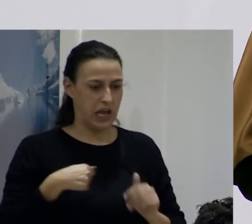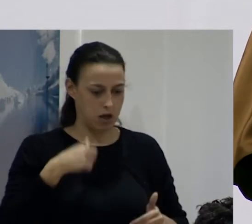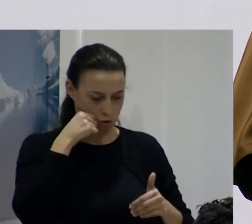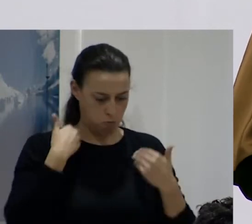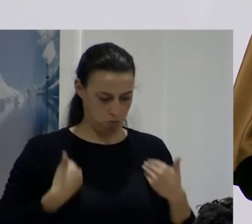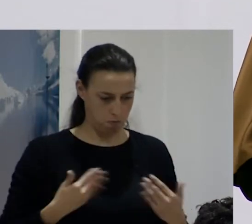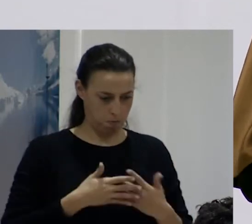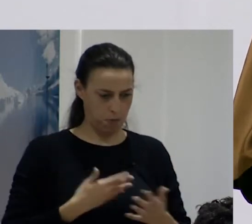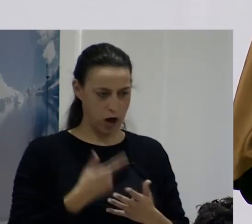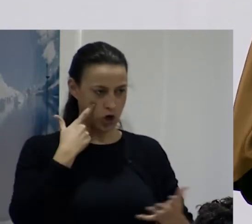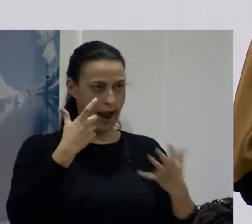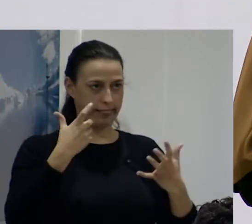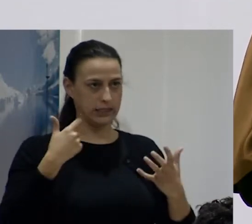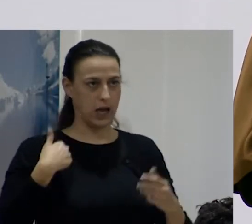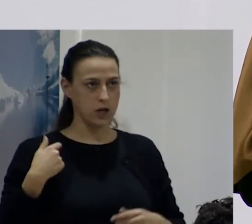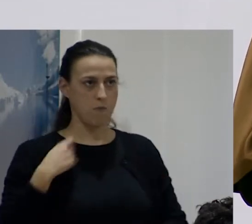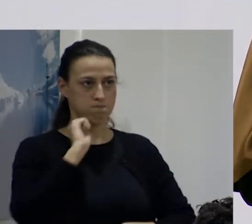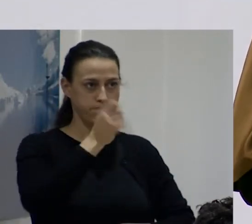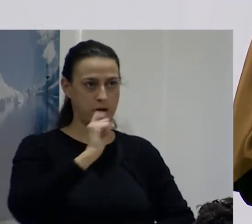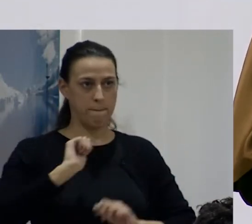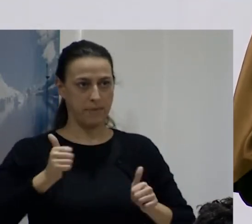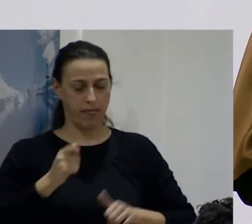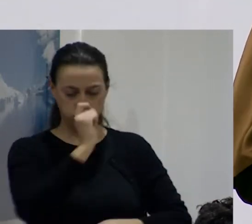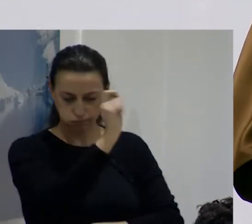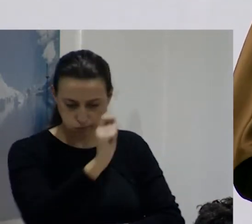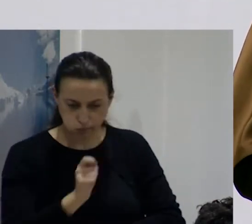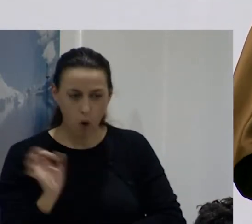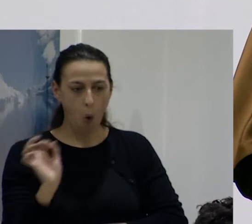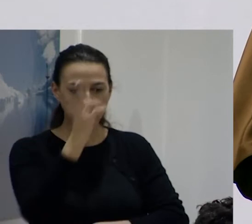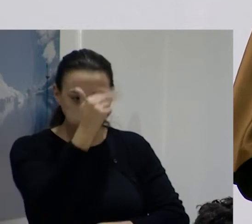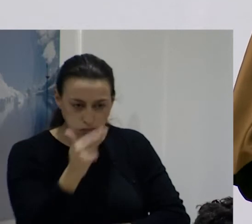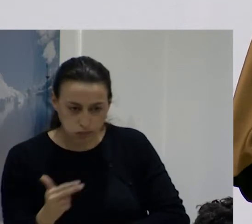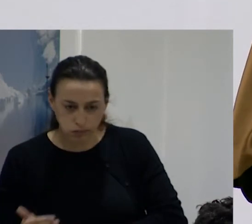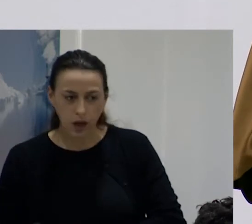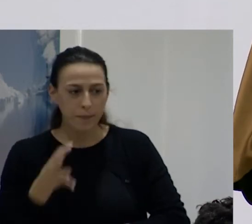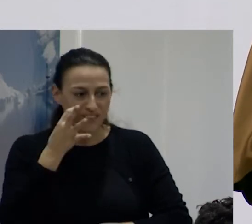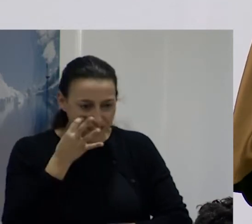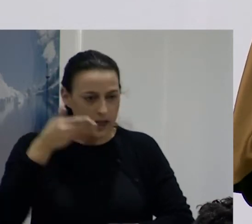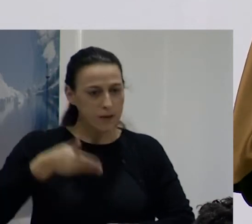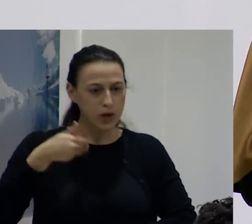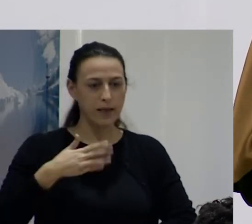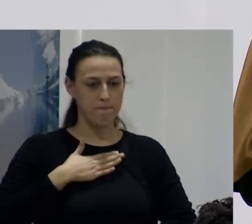saturat d'experiències molt diverses, de conviccions, d'opinions,